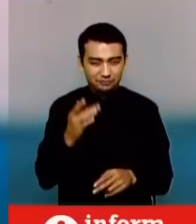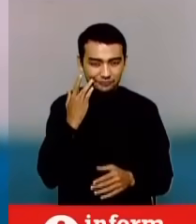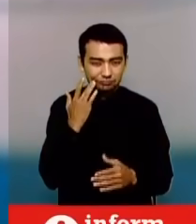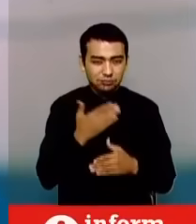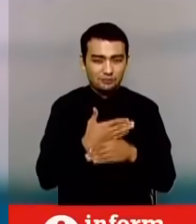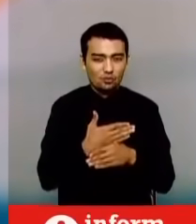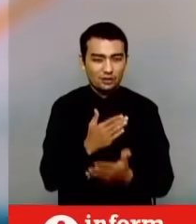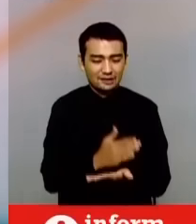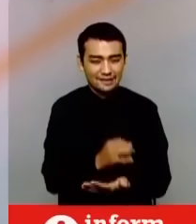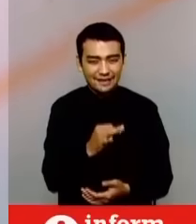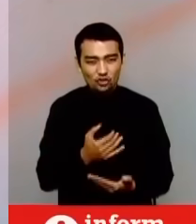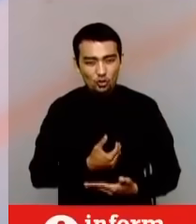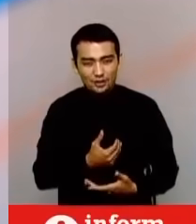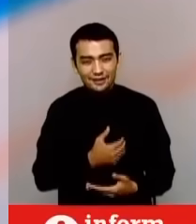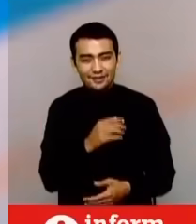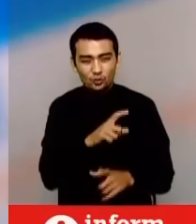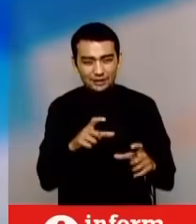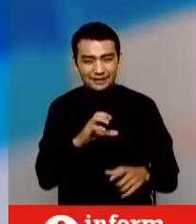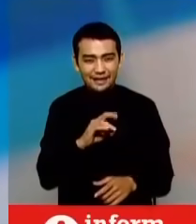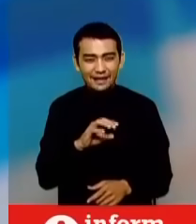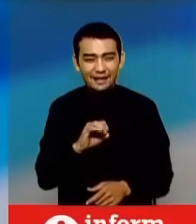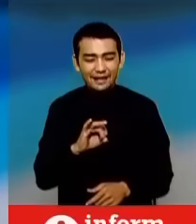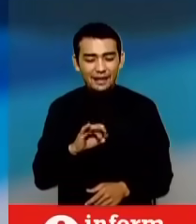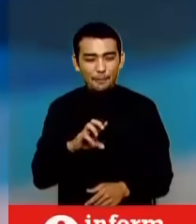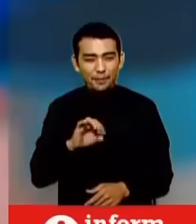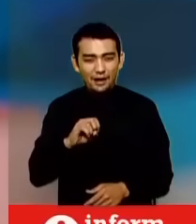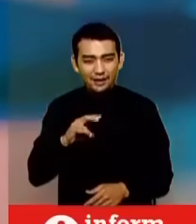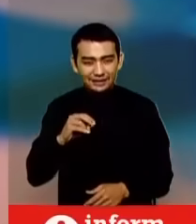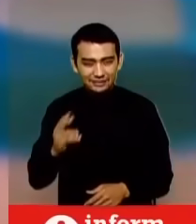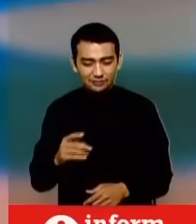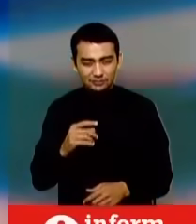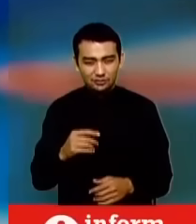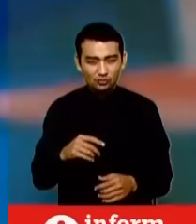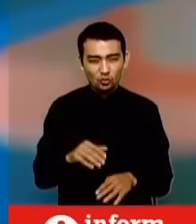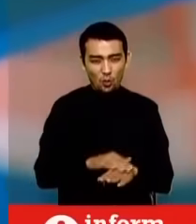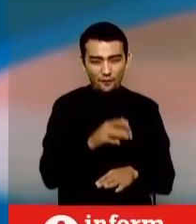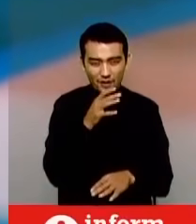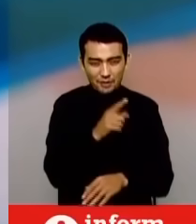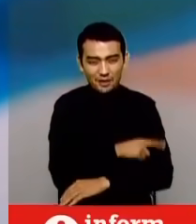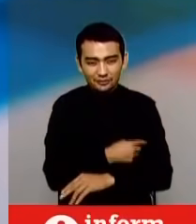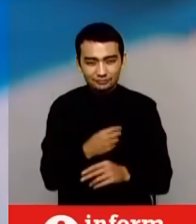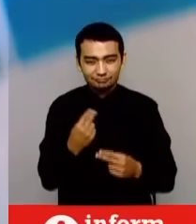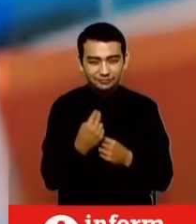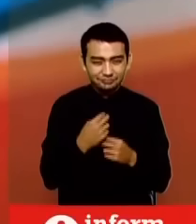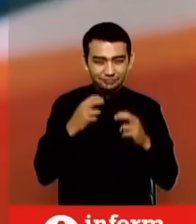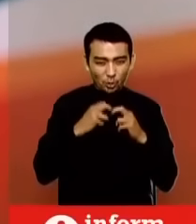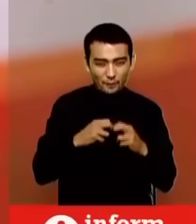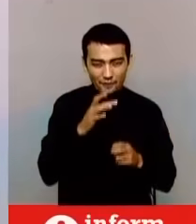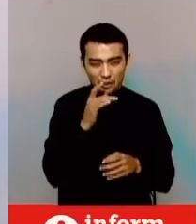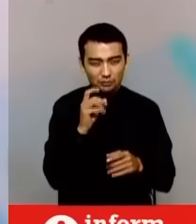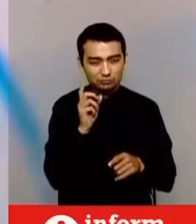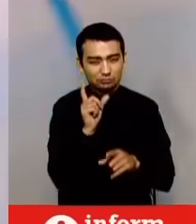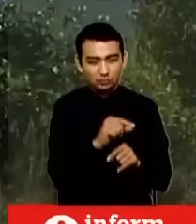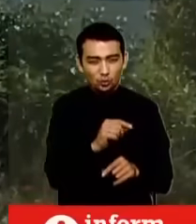дейін тұрғындар Серебрянск пен жаңа Бұқтырма ауылының тұрғындары ұзақ жылдан бері медициналық тексеруден өту үшін Өскеменге